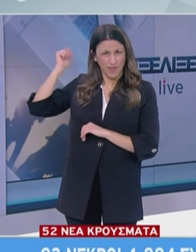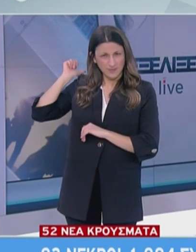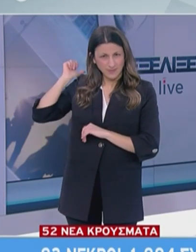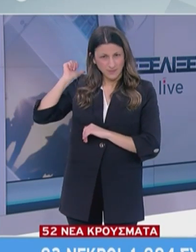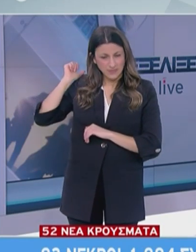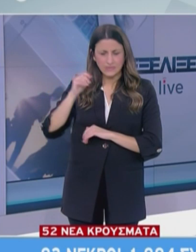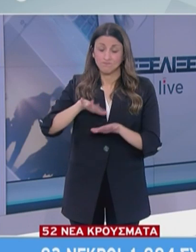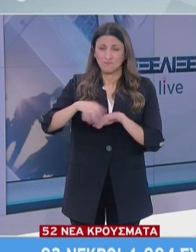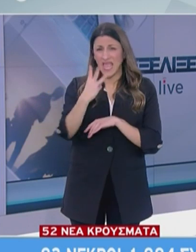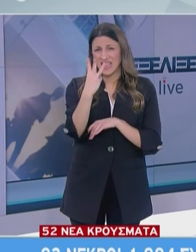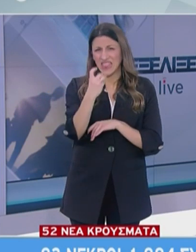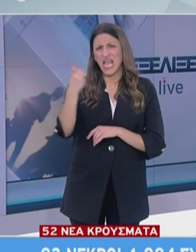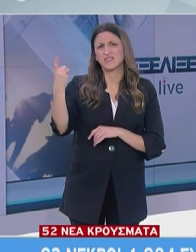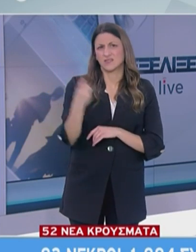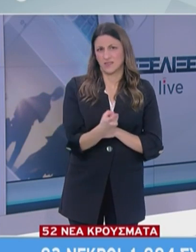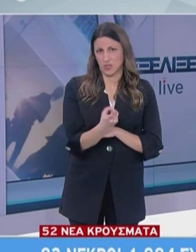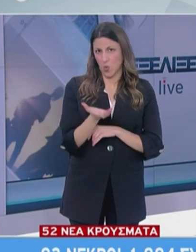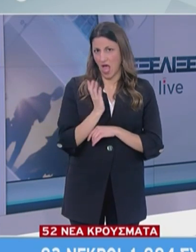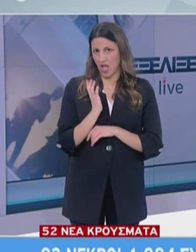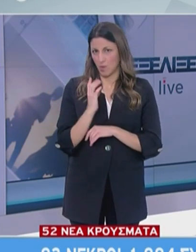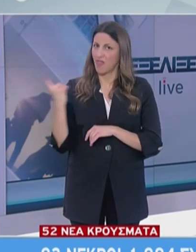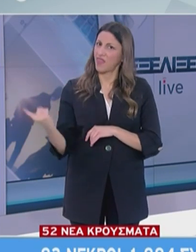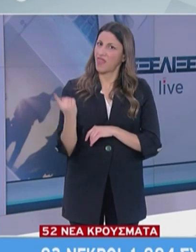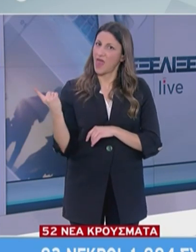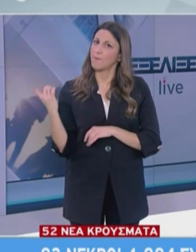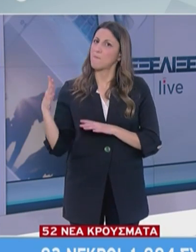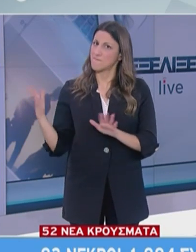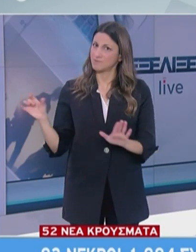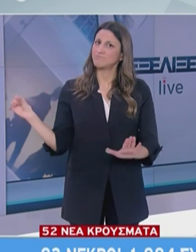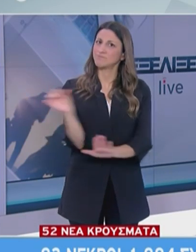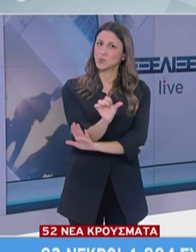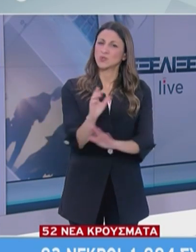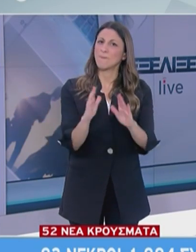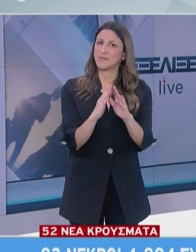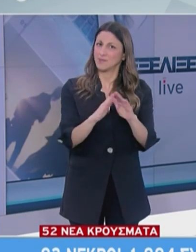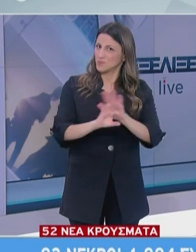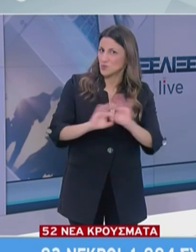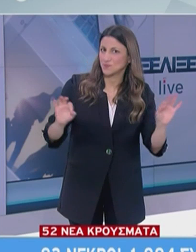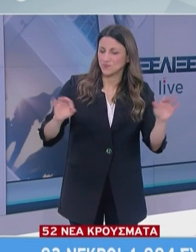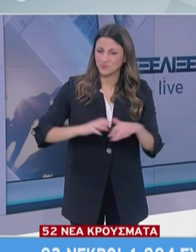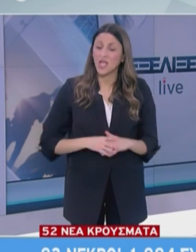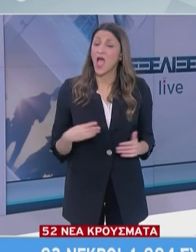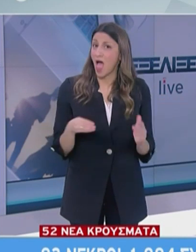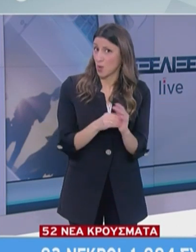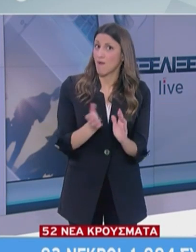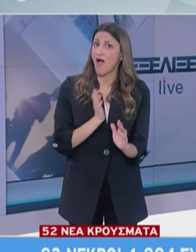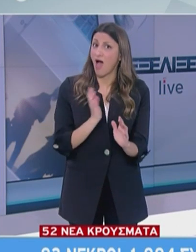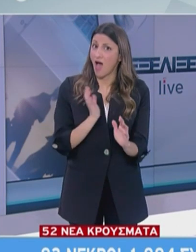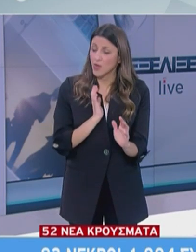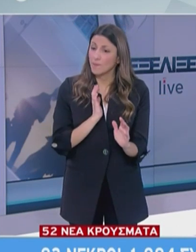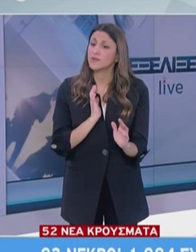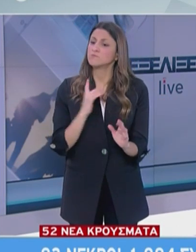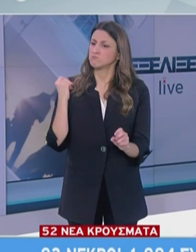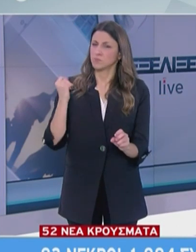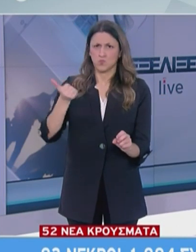ένα 30% τουλάχιστον έχει φύγει από τα νοσοκομεία και θα συνεχίσουν να φεύγουν άνθρωποι. Και έχουμε και ανθρώπους οι οποίοι έχουν αυτοαναρρώσει